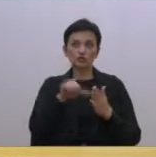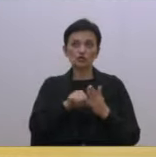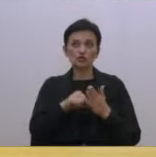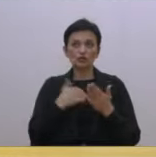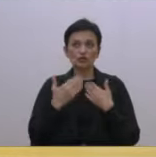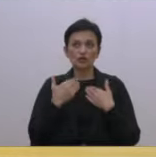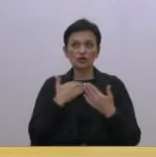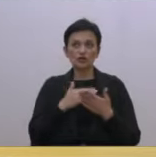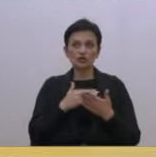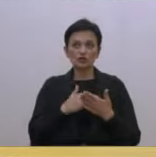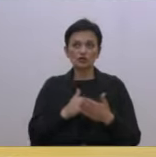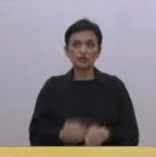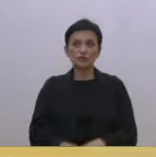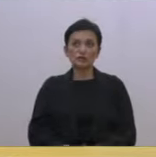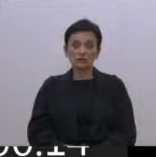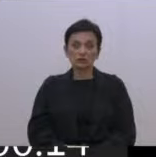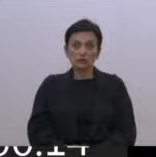ჩართოთ კენჭისყრის რეჟიმი.